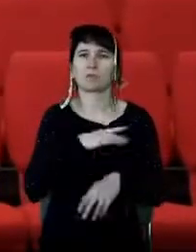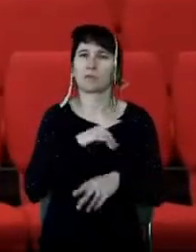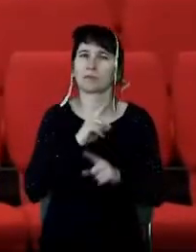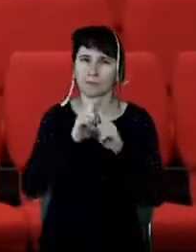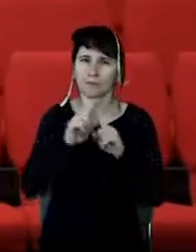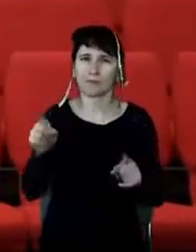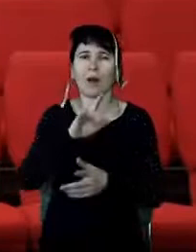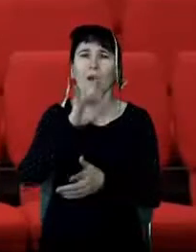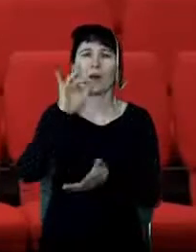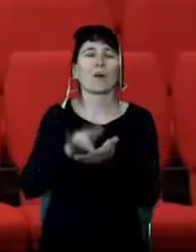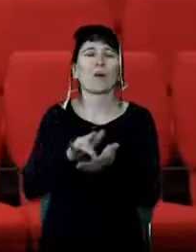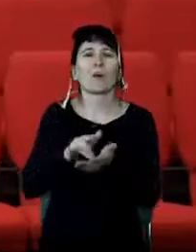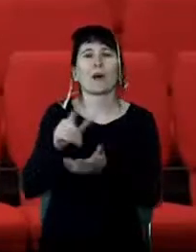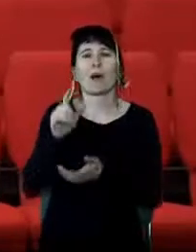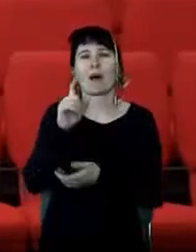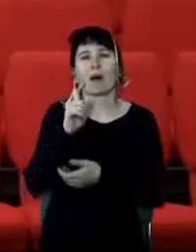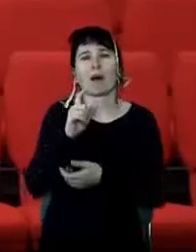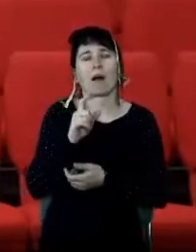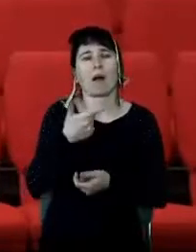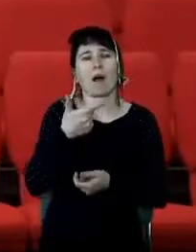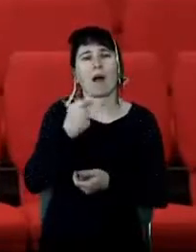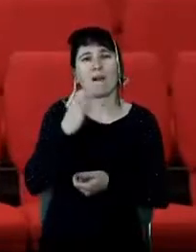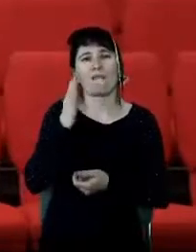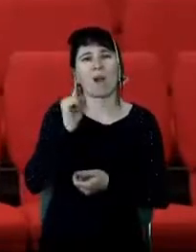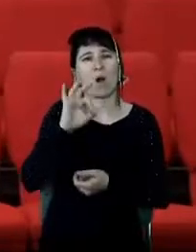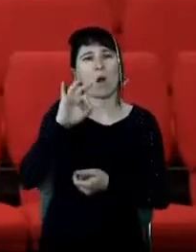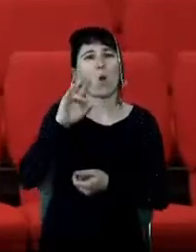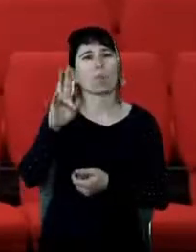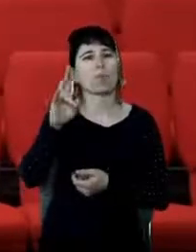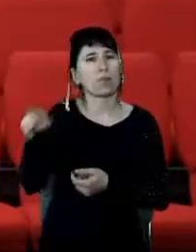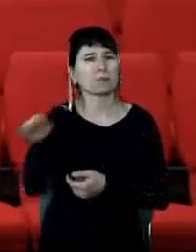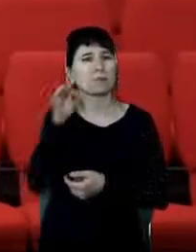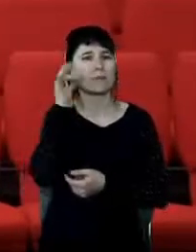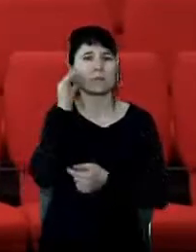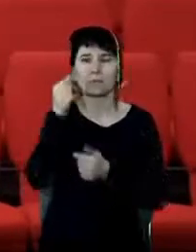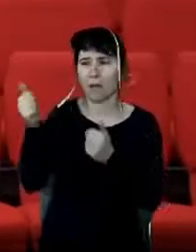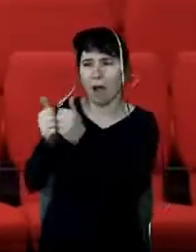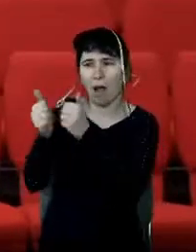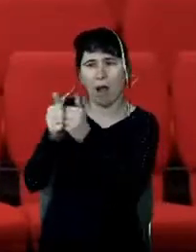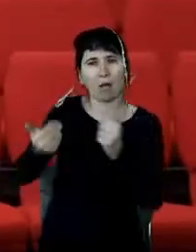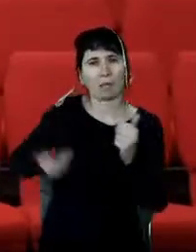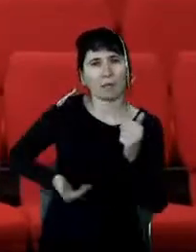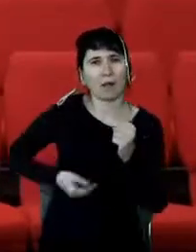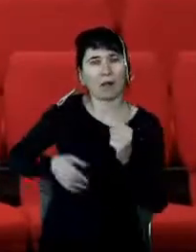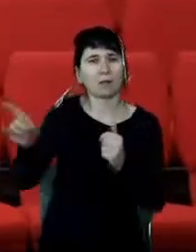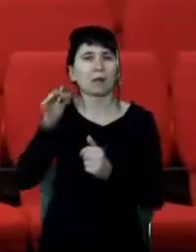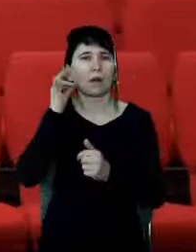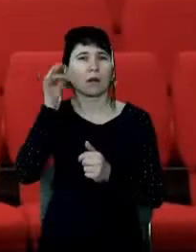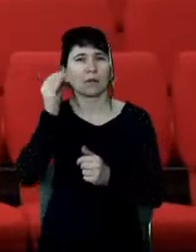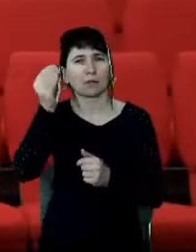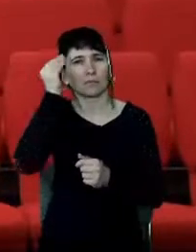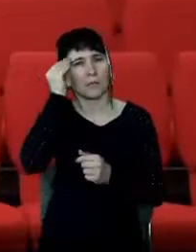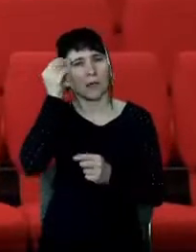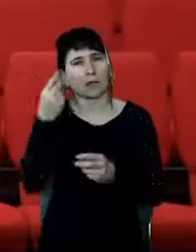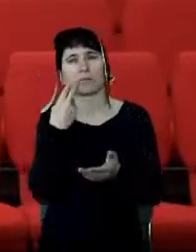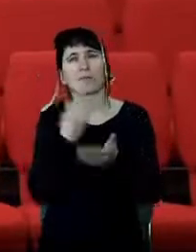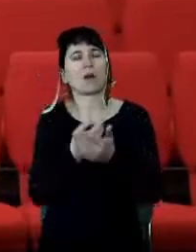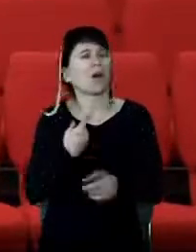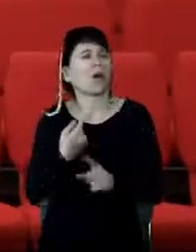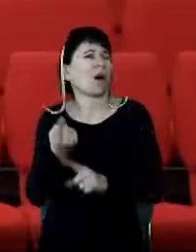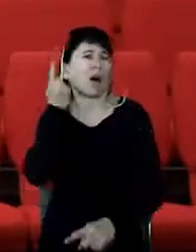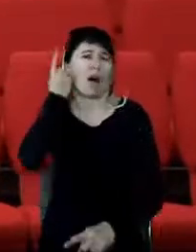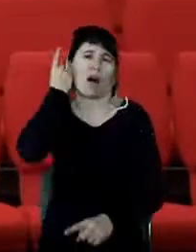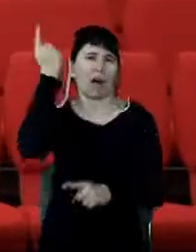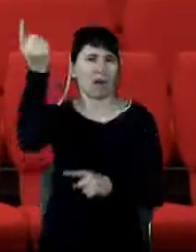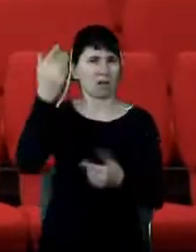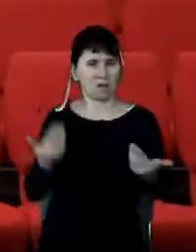такі Гаваона, які теж з хитрістю підійшли до них. Вони жили зовсім поряд біля них, але підійшли до них і